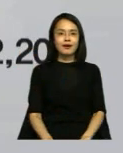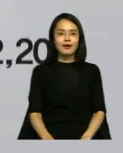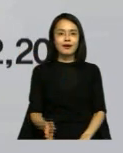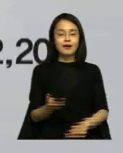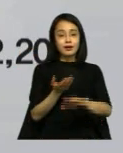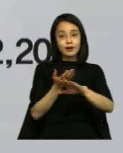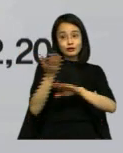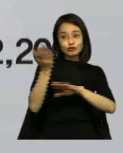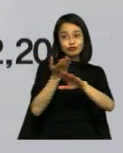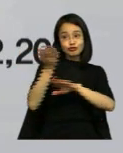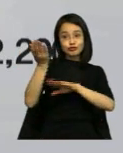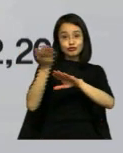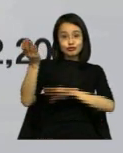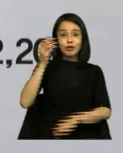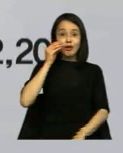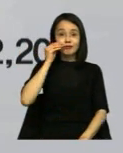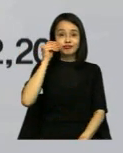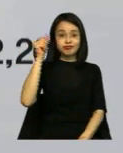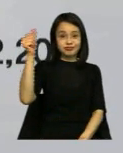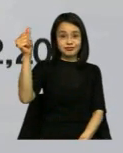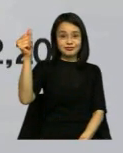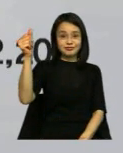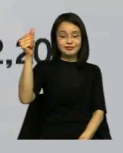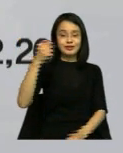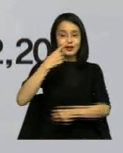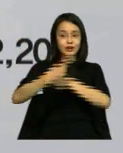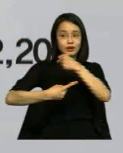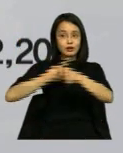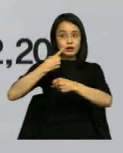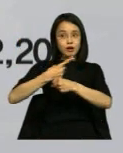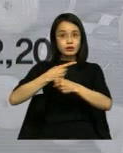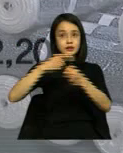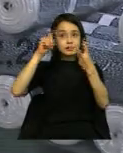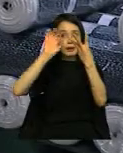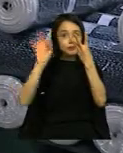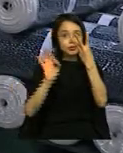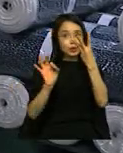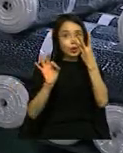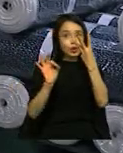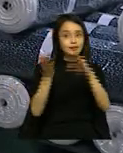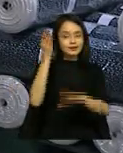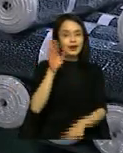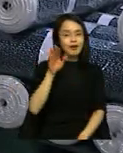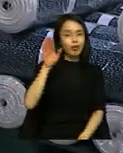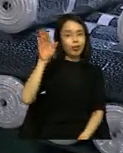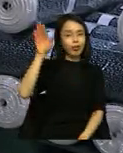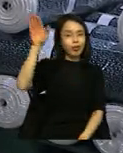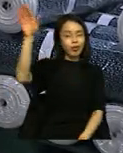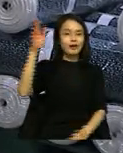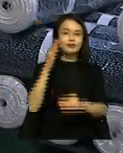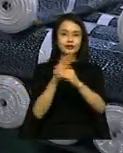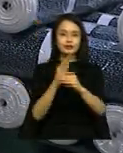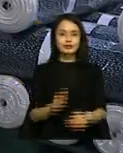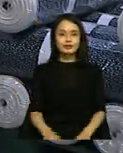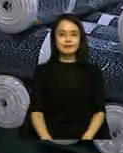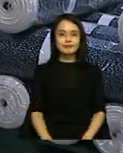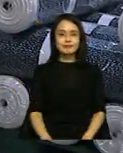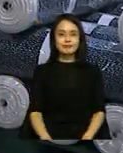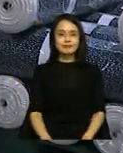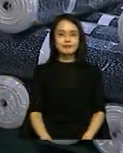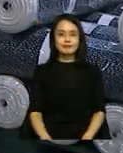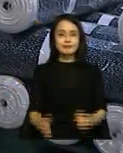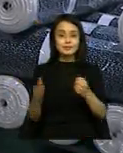경비도 는 연평균 3% 이상 상승 곡선을 그리고 있습니다 이처럼 섬유 업체가 보여 들자